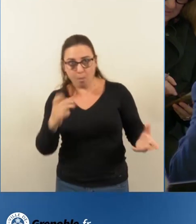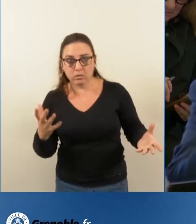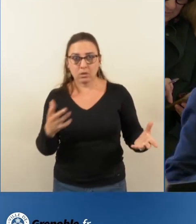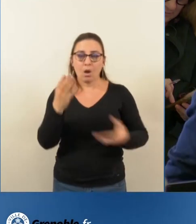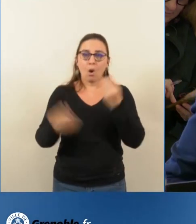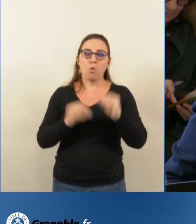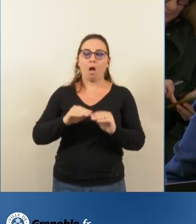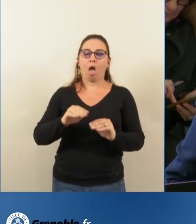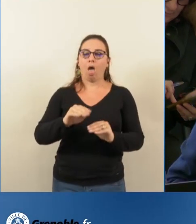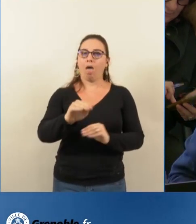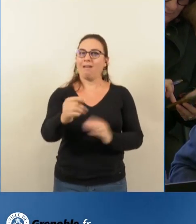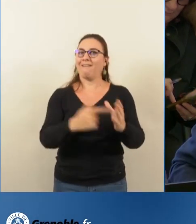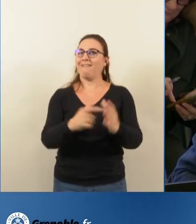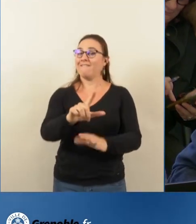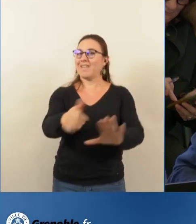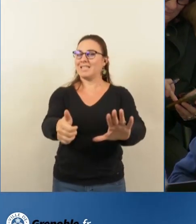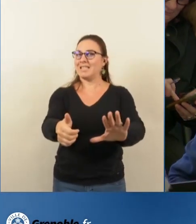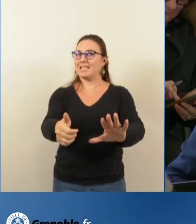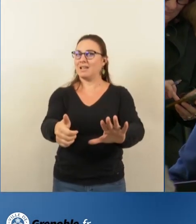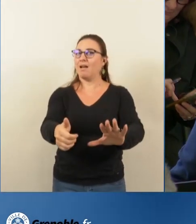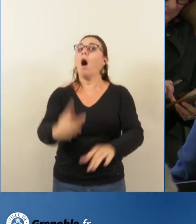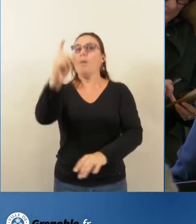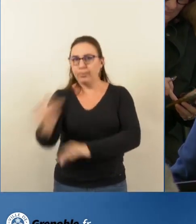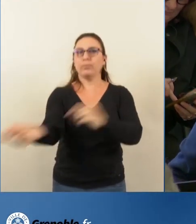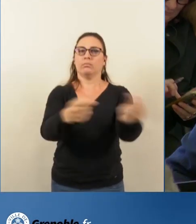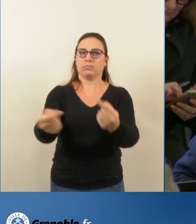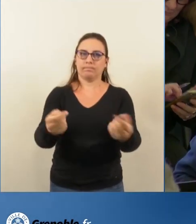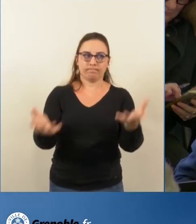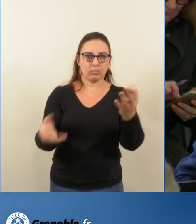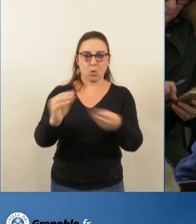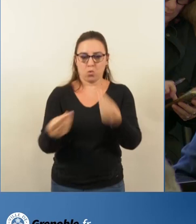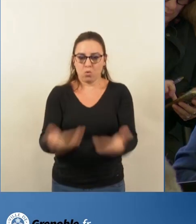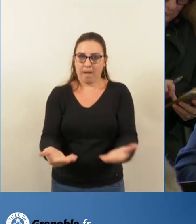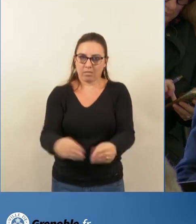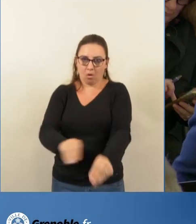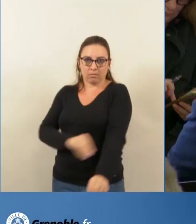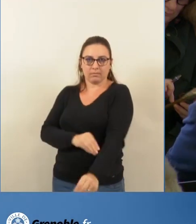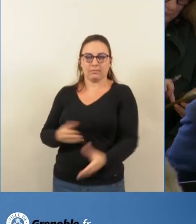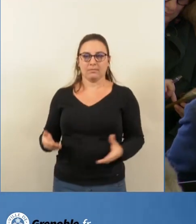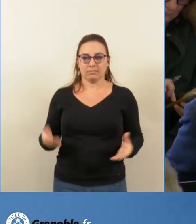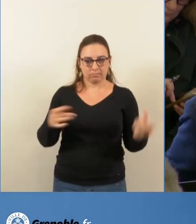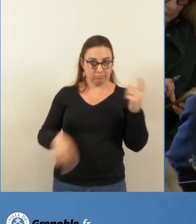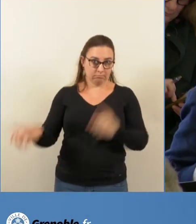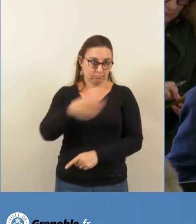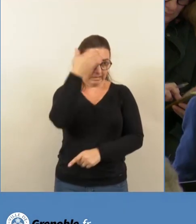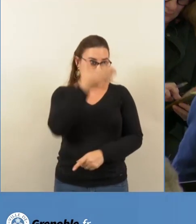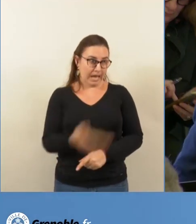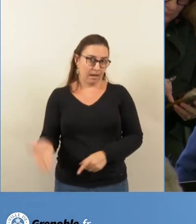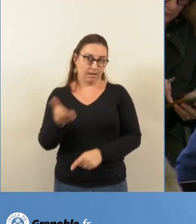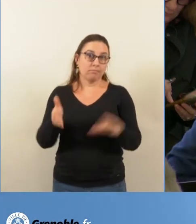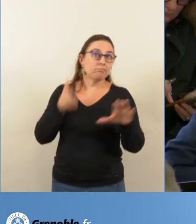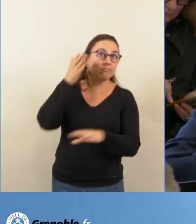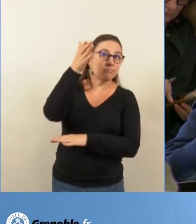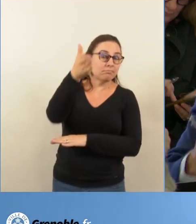attend 2026 pour porter ce débat de toute façon et tout le monde le sait bien autour de la table un jour ou